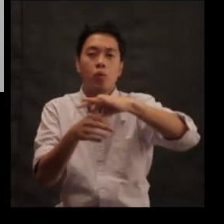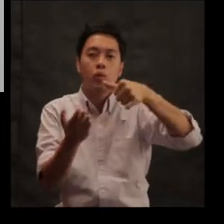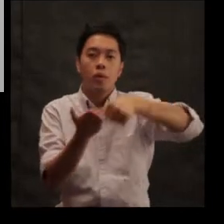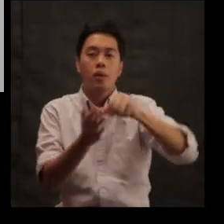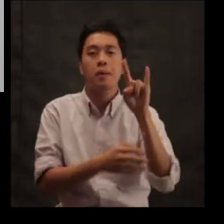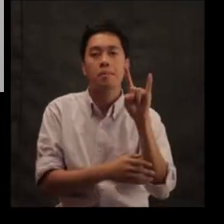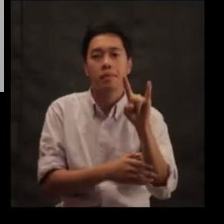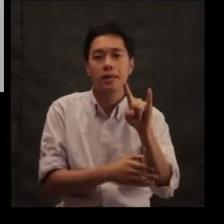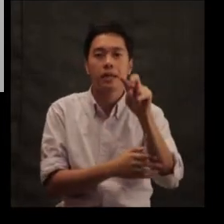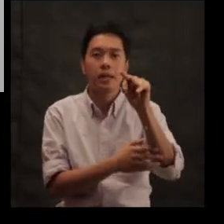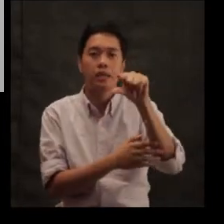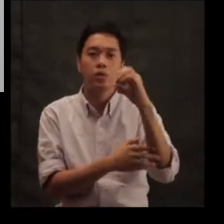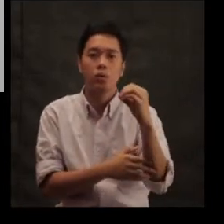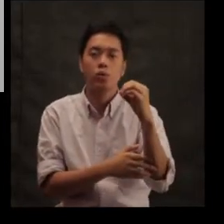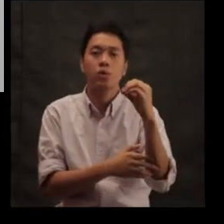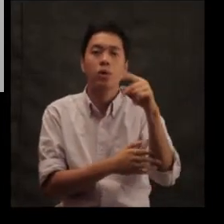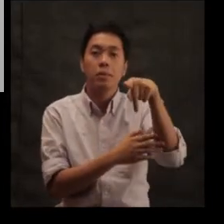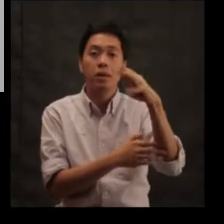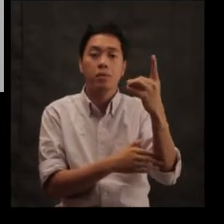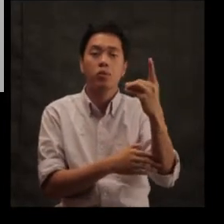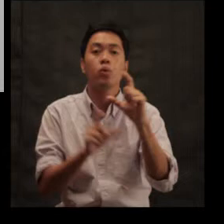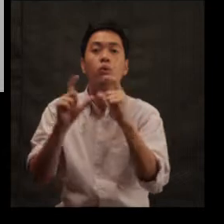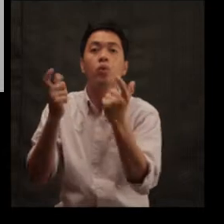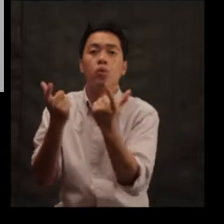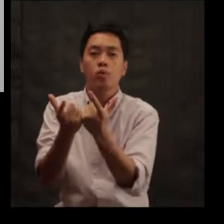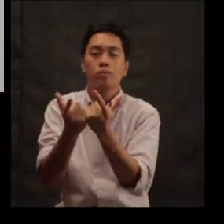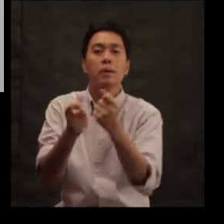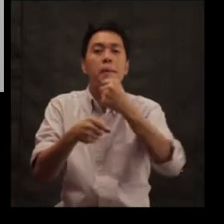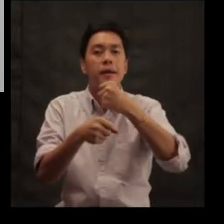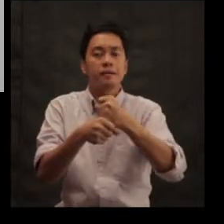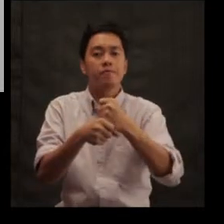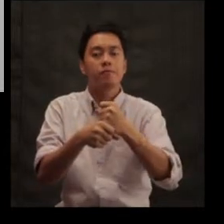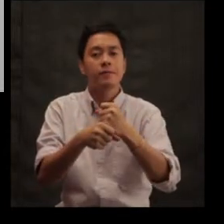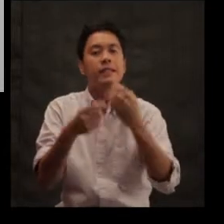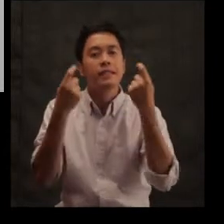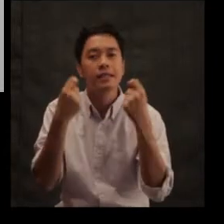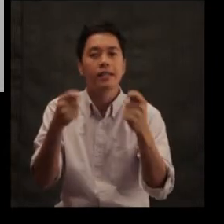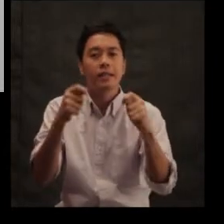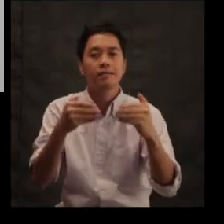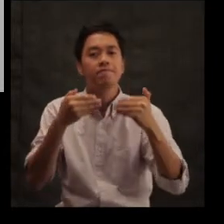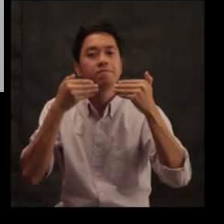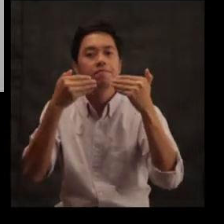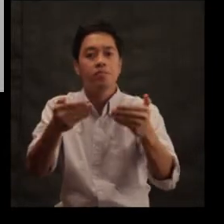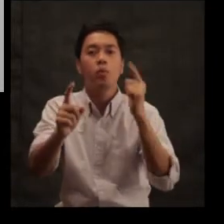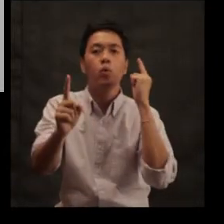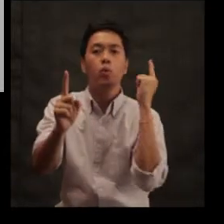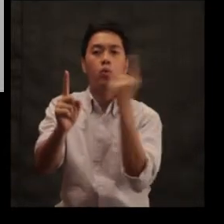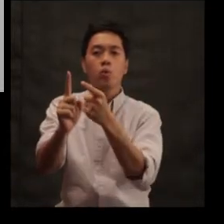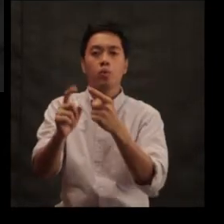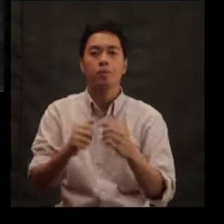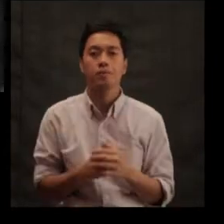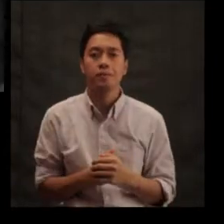at pagboto. Nagtutulong-tulong din ang media, ang mga NGOs at mga samahan ng PWD upang maisulong ang kanilang